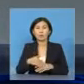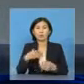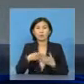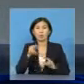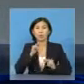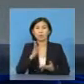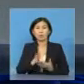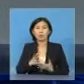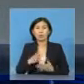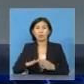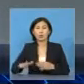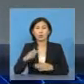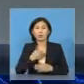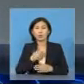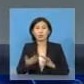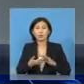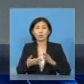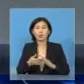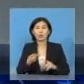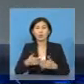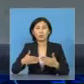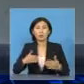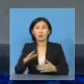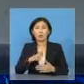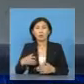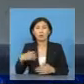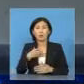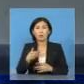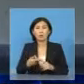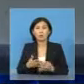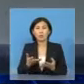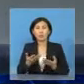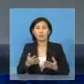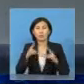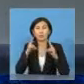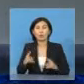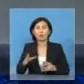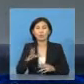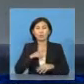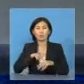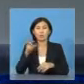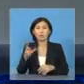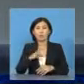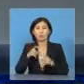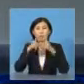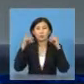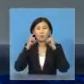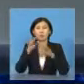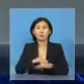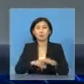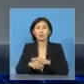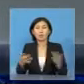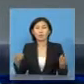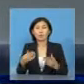труд. А своих земляков хочу призвать к дисциплине. Важно соблюдать требования санитарного врача. Носить маски и